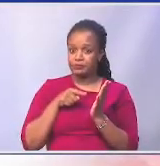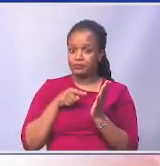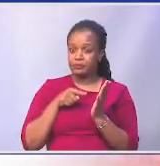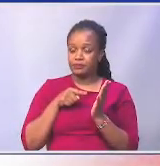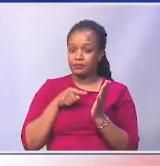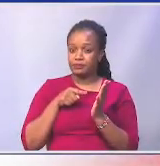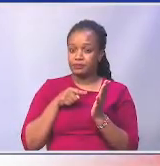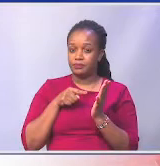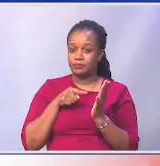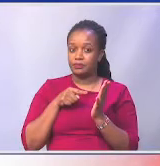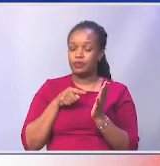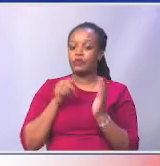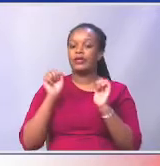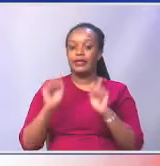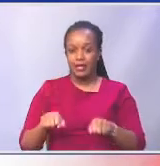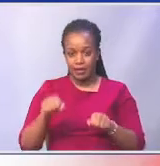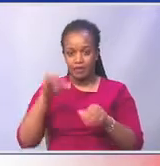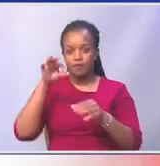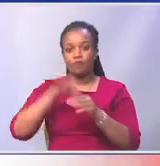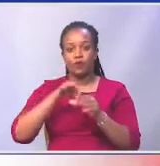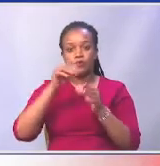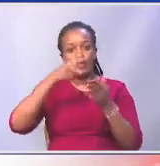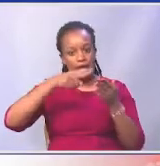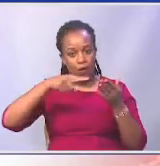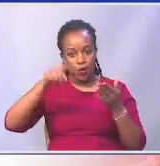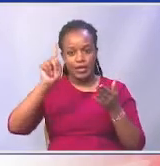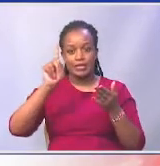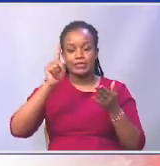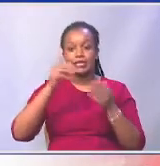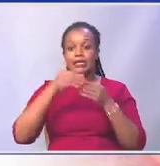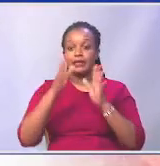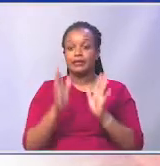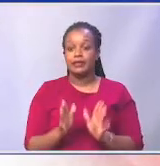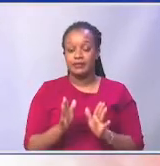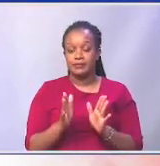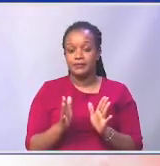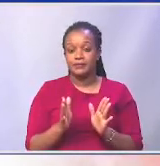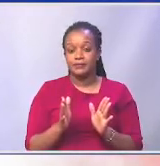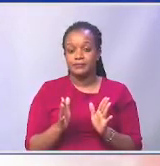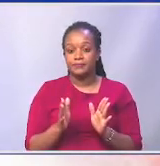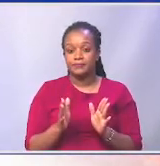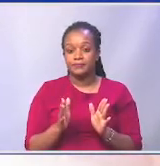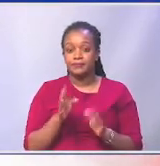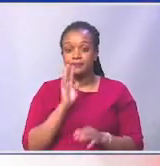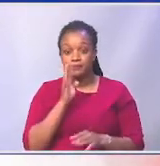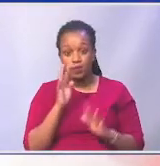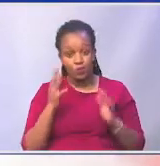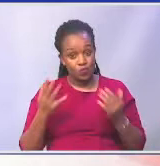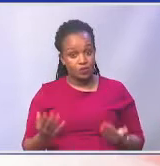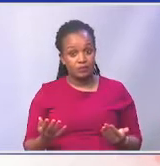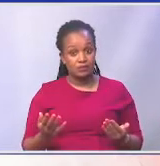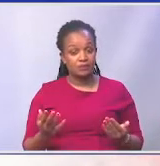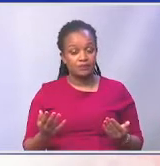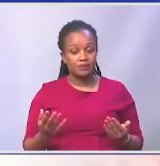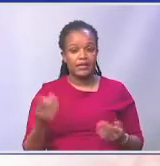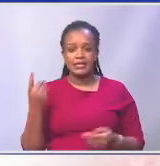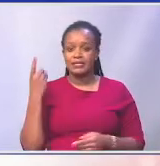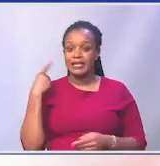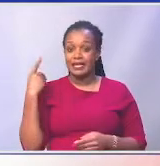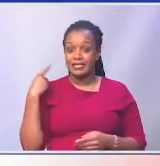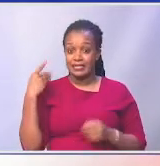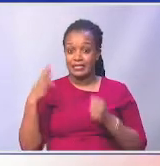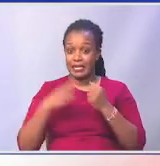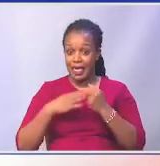we can vote for the right leaders. Na niseme hivi. Ikikuja tarehe